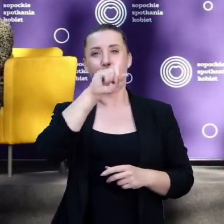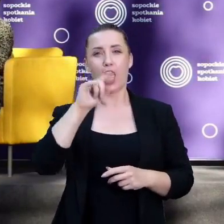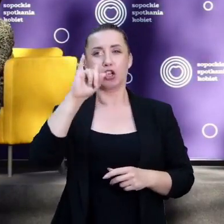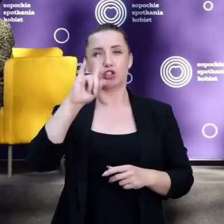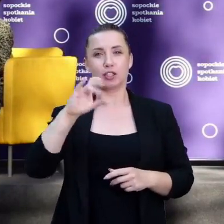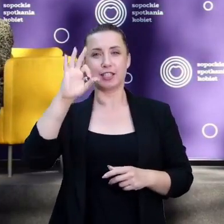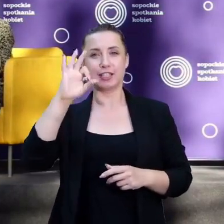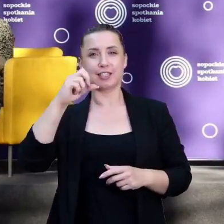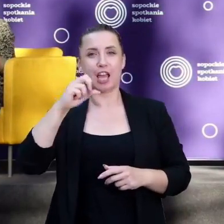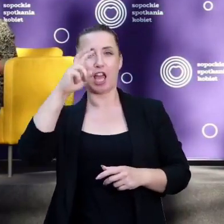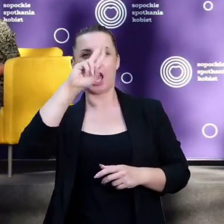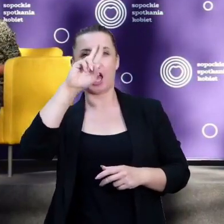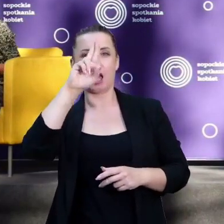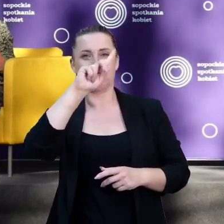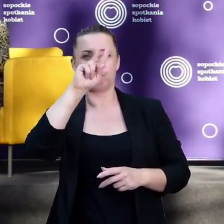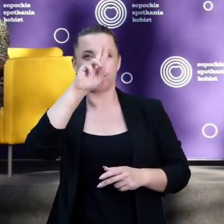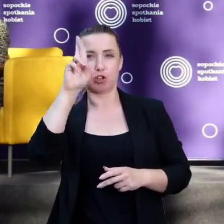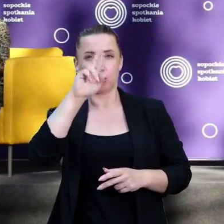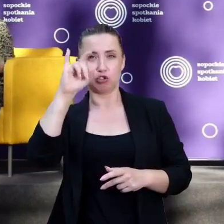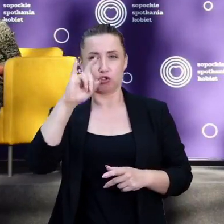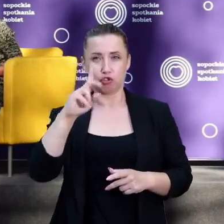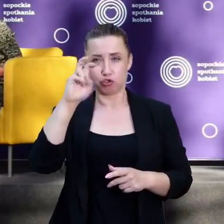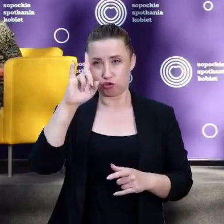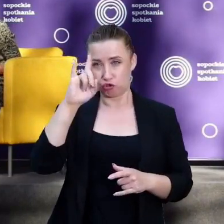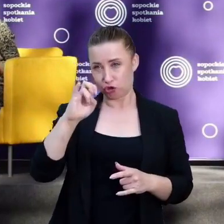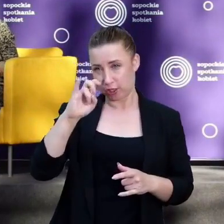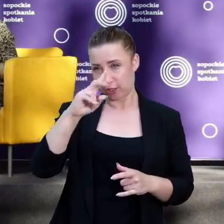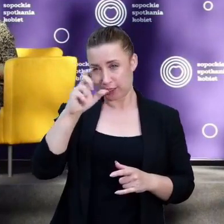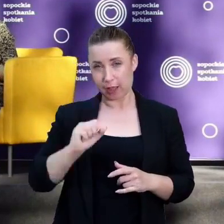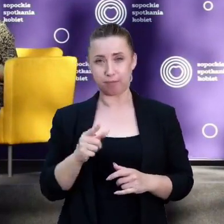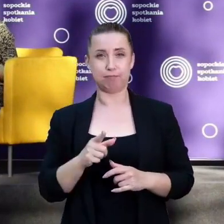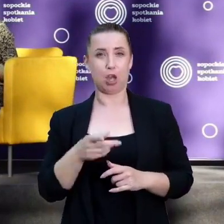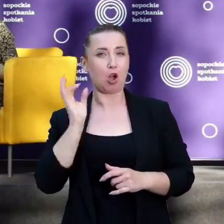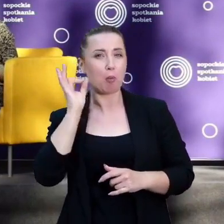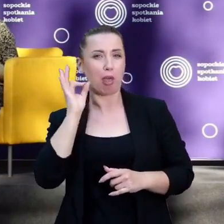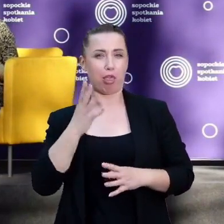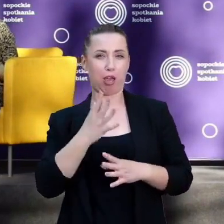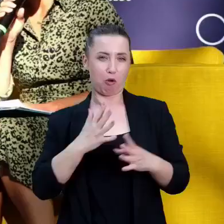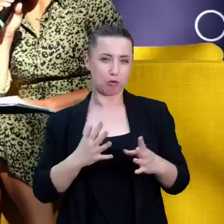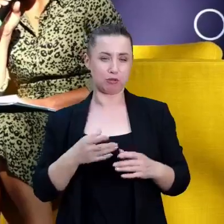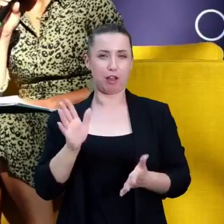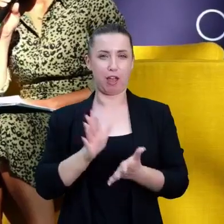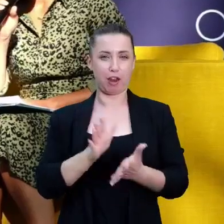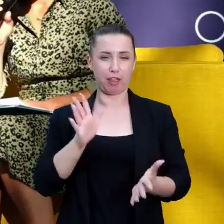że to brzmi bardziej drapieżnie niż pomieszczenie dla reżysera.